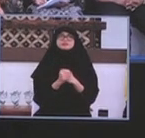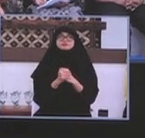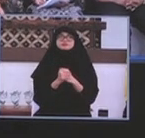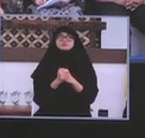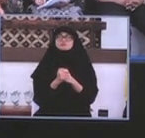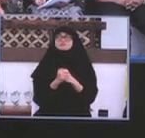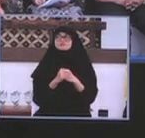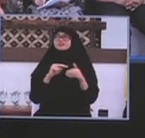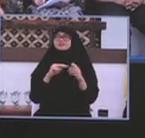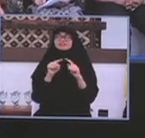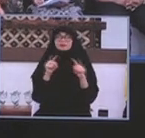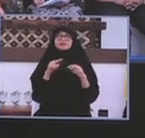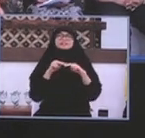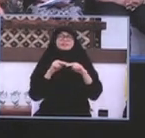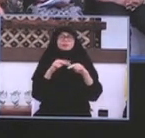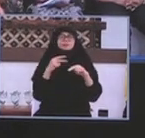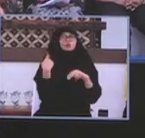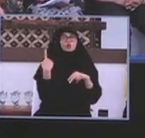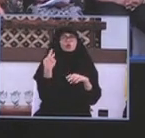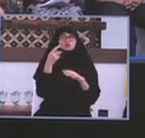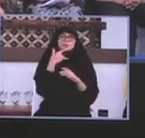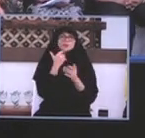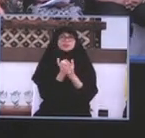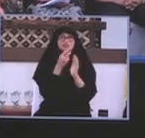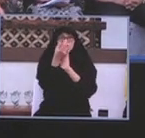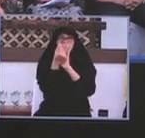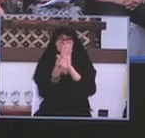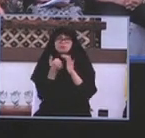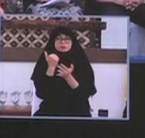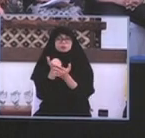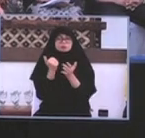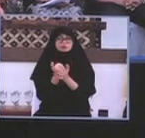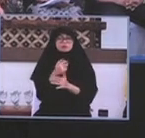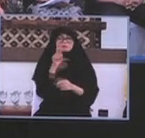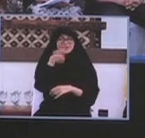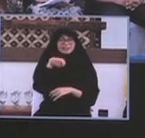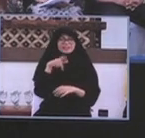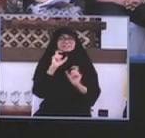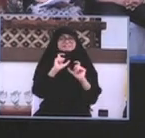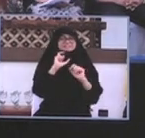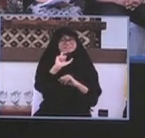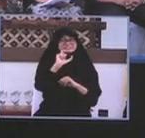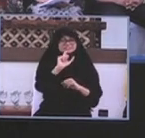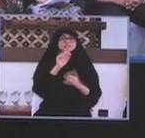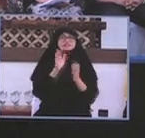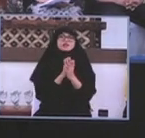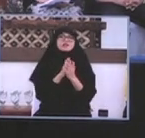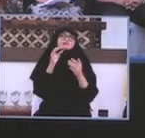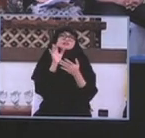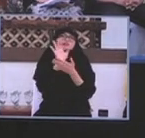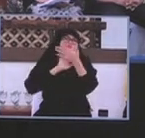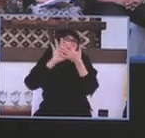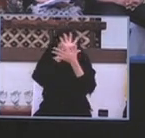saya cuaca sing penting dan nanya digunakan dengan sebaik-baiknya dan transparan Oke